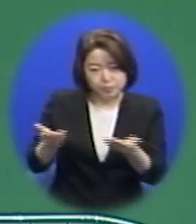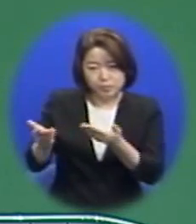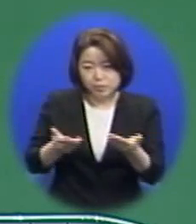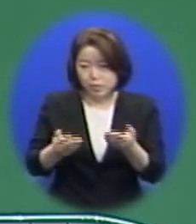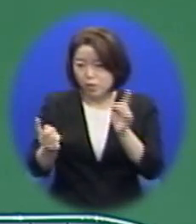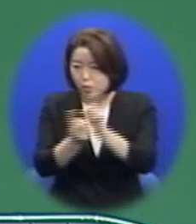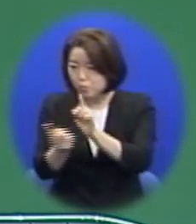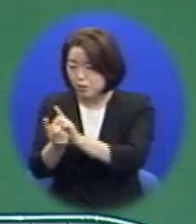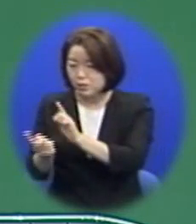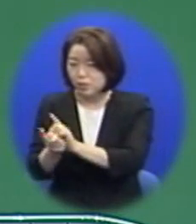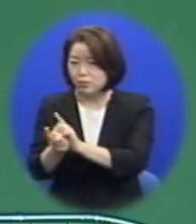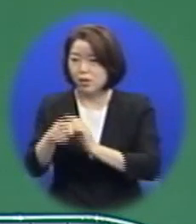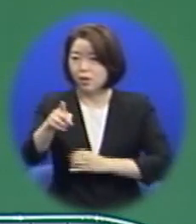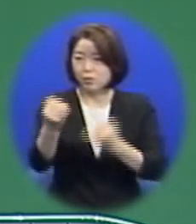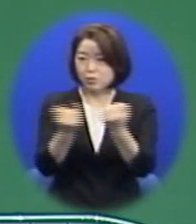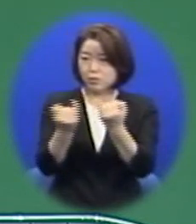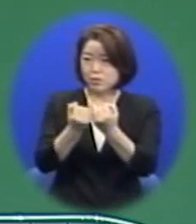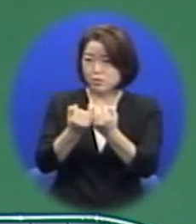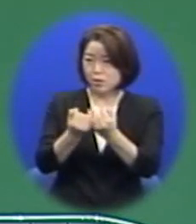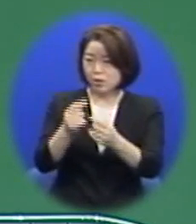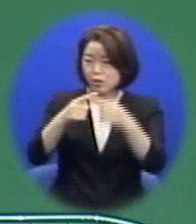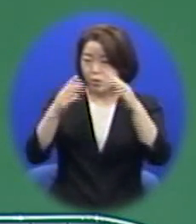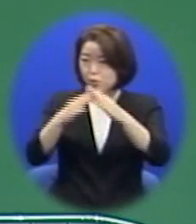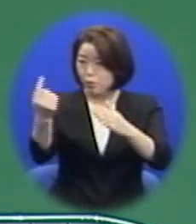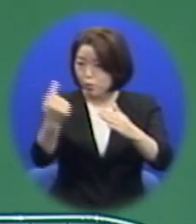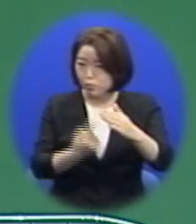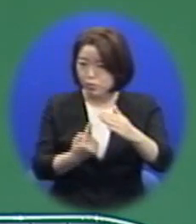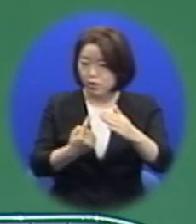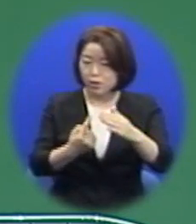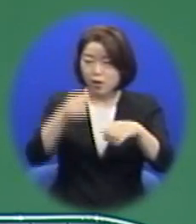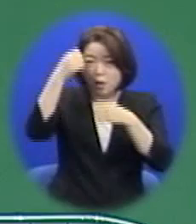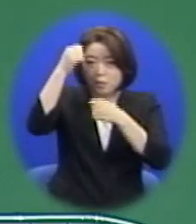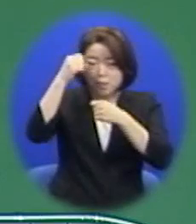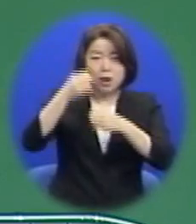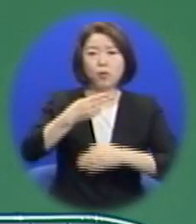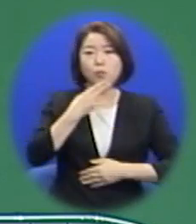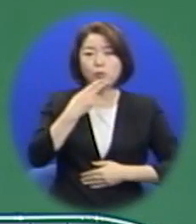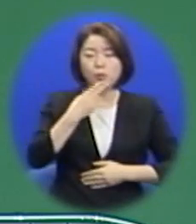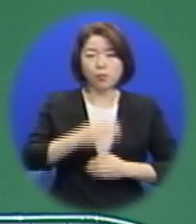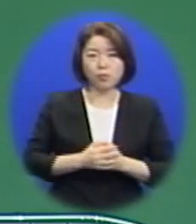예배당에 들어오시는데 맨발이에요. 신발을 신지 않고.